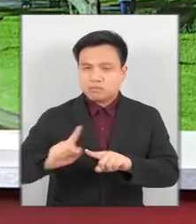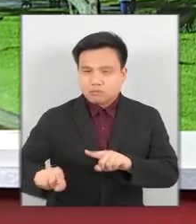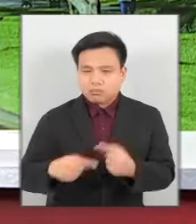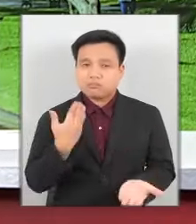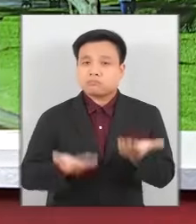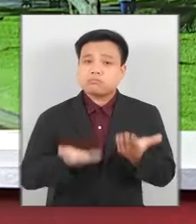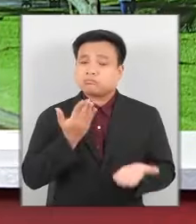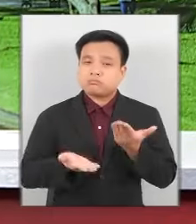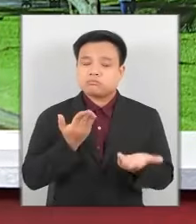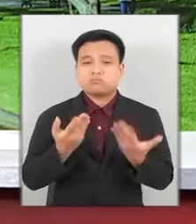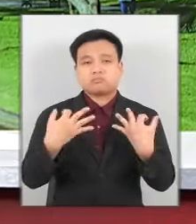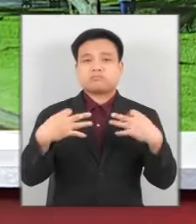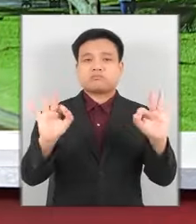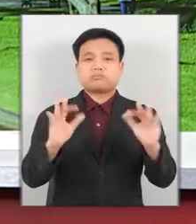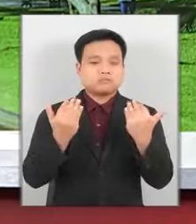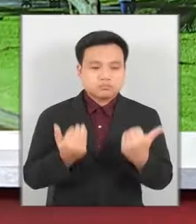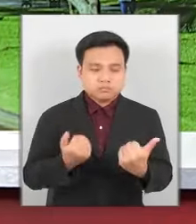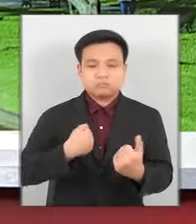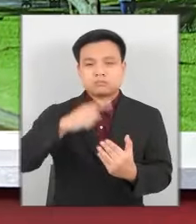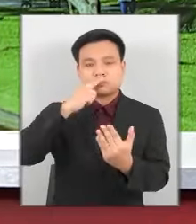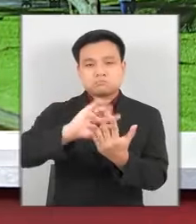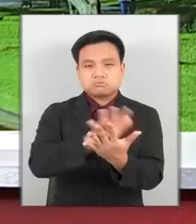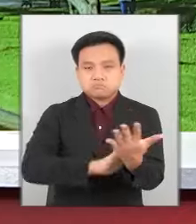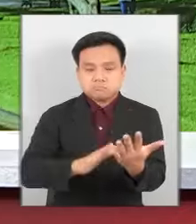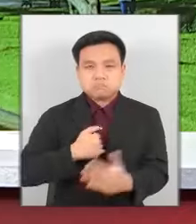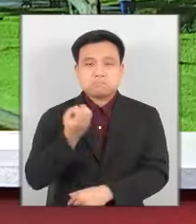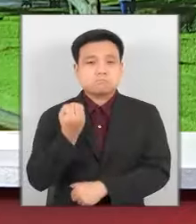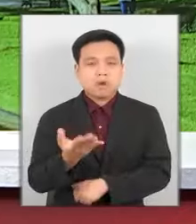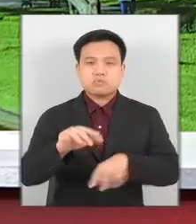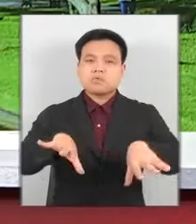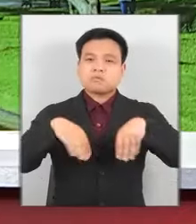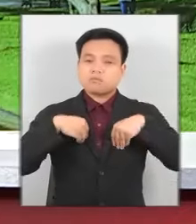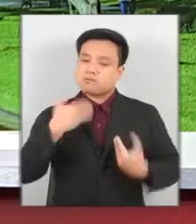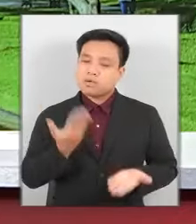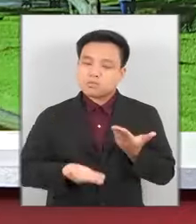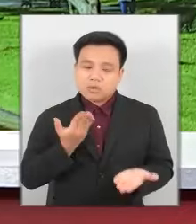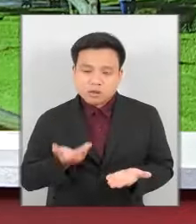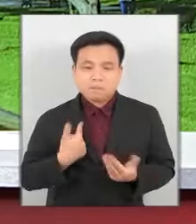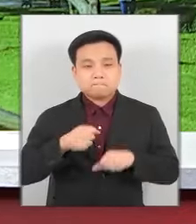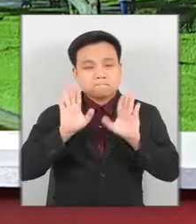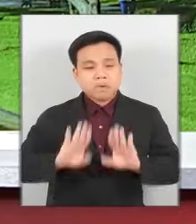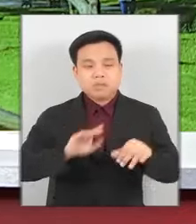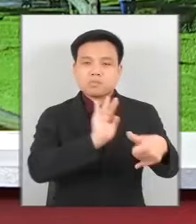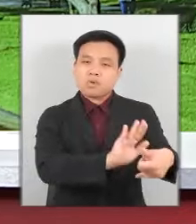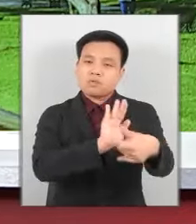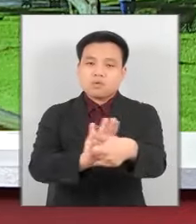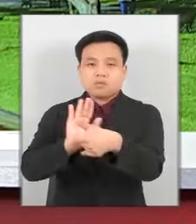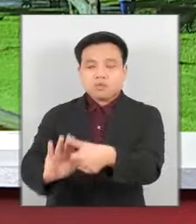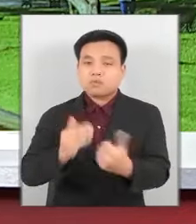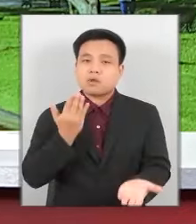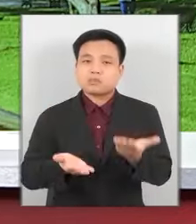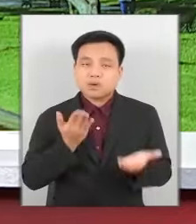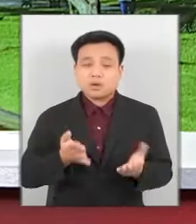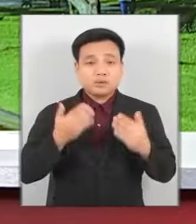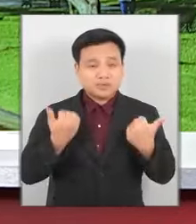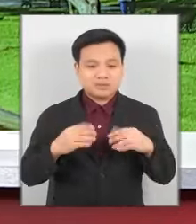แล้วไงเรื่องของเพศสภาพนะครับว่าจะเป็นเพศทางเลือกเพศไหนก็ตามนะฮะหน่วยงานต่างๆเยอมรับกันหมดจริงวมถึงสมรสเถ้าเทียมด้วย